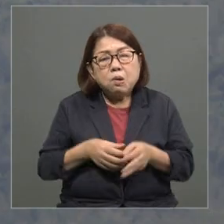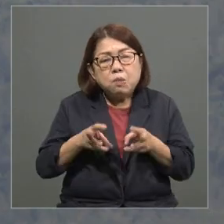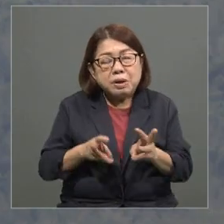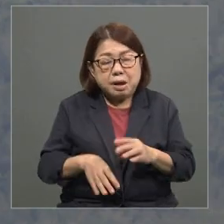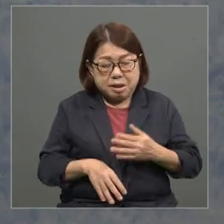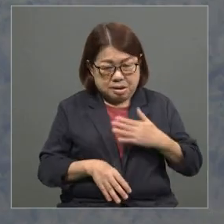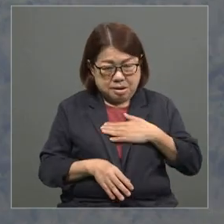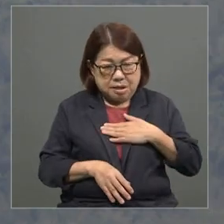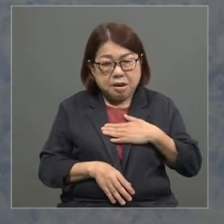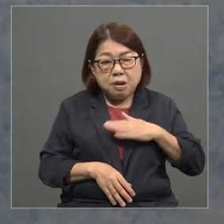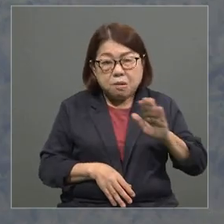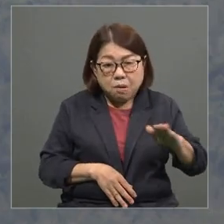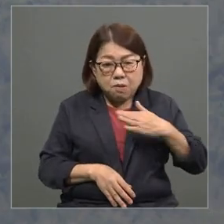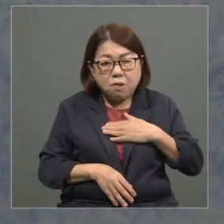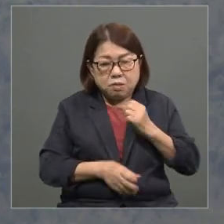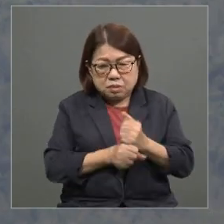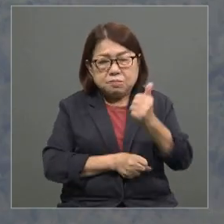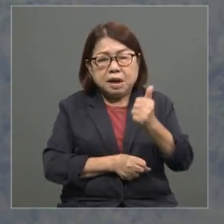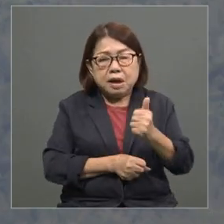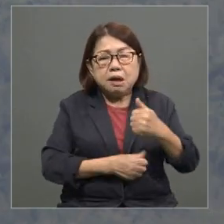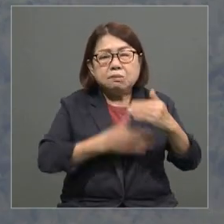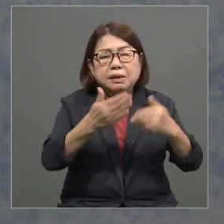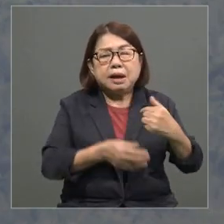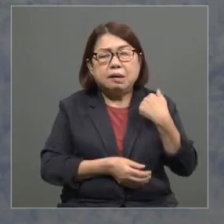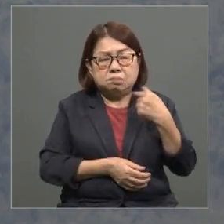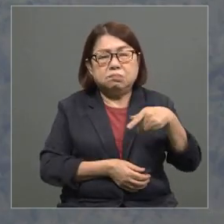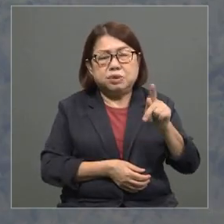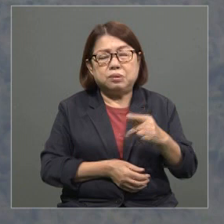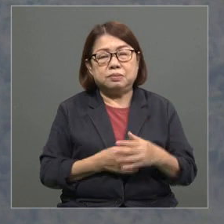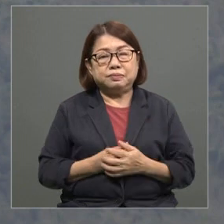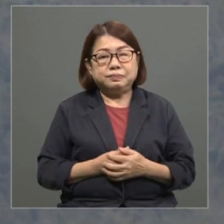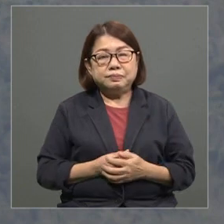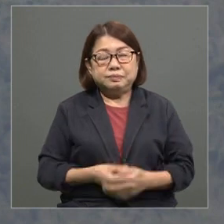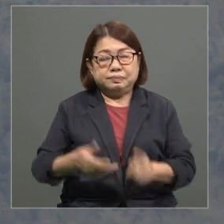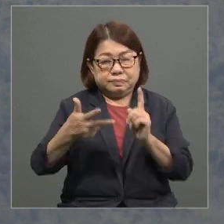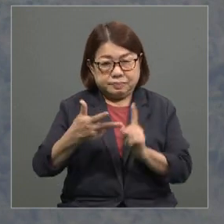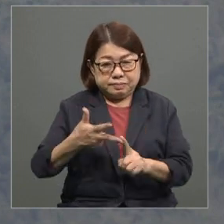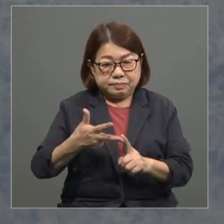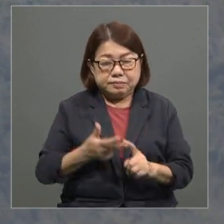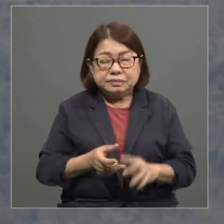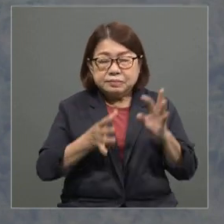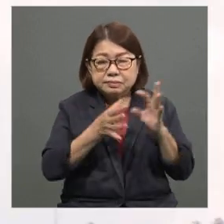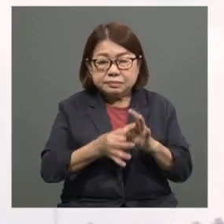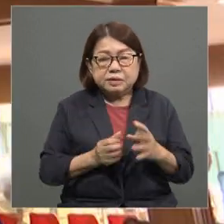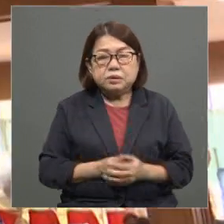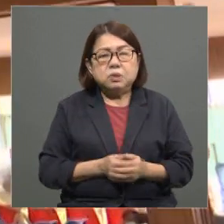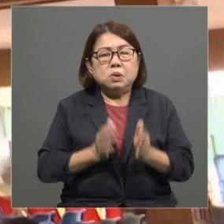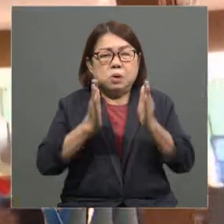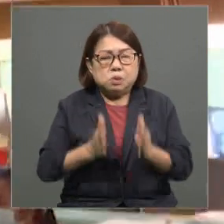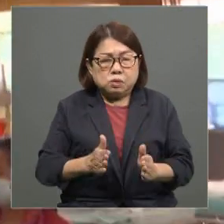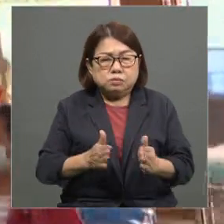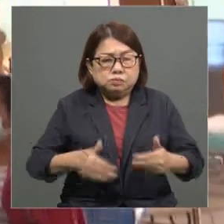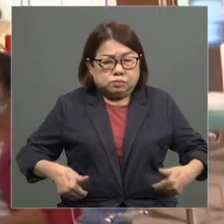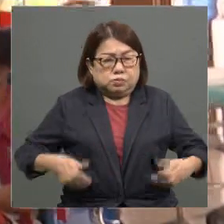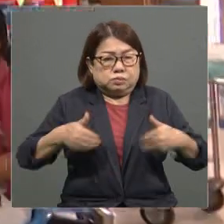พสามารถพัฒนาร่วมกันได้เพื่อประโยชน์ของทั้ง2ประเทศด้วยนะครับและอีกความมั่นคงนึงก็คือความมั่นคงของมนุษยชาติ